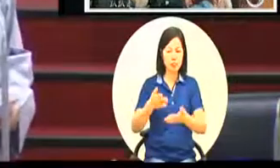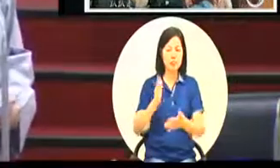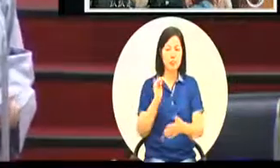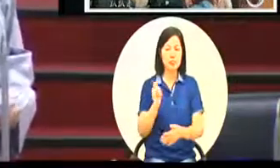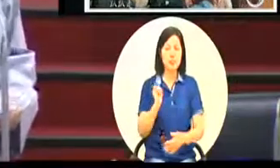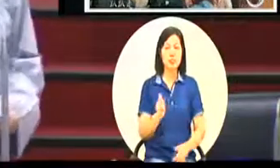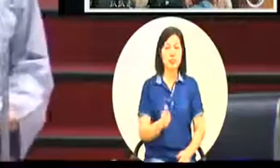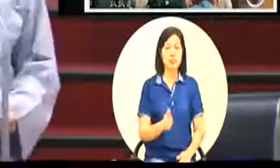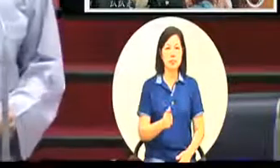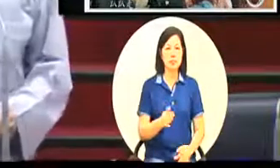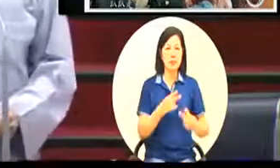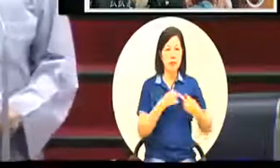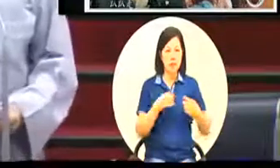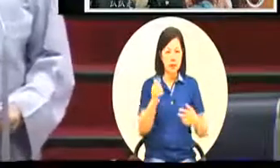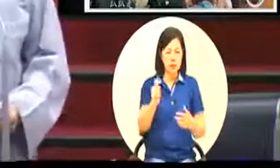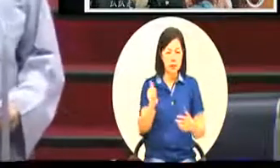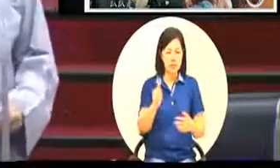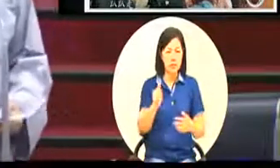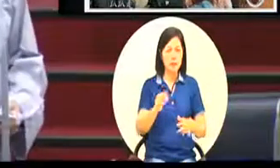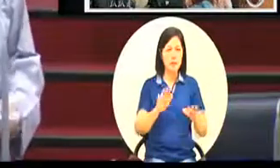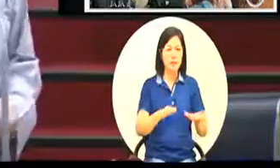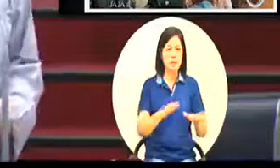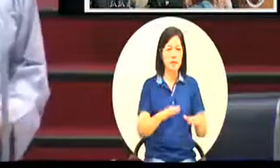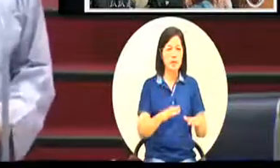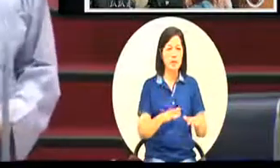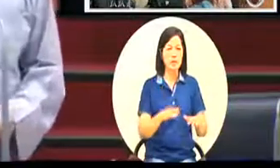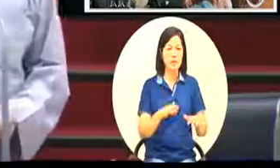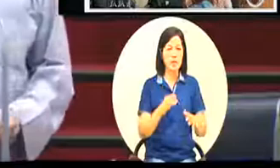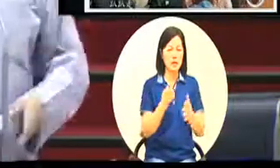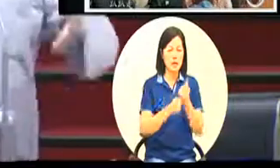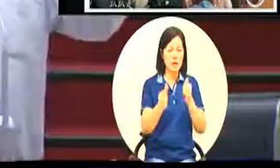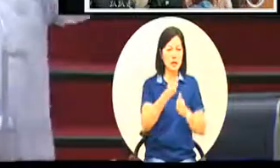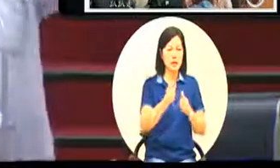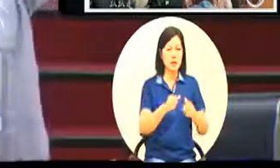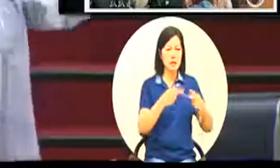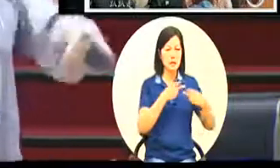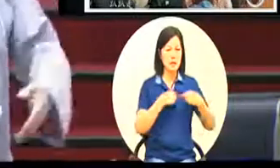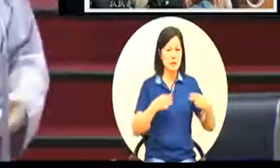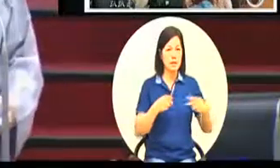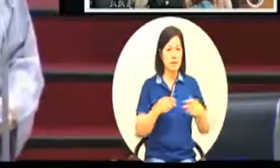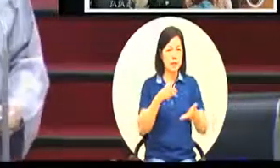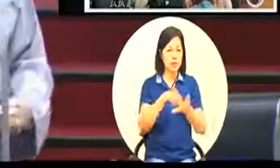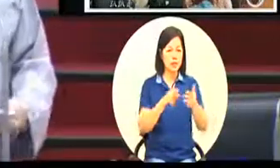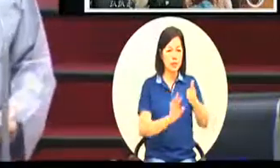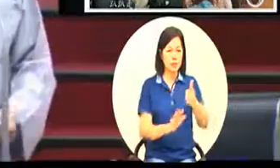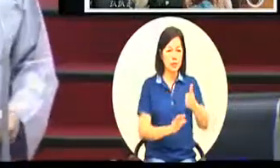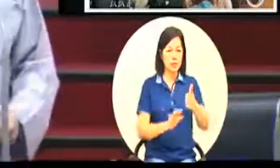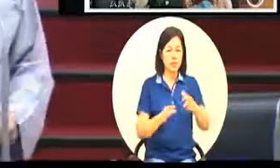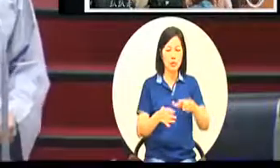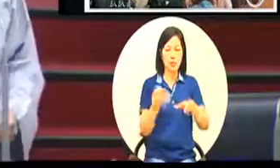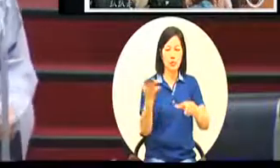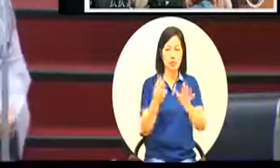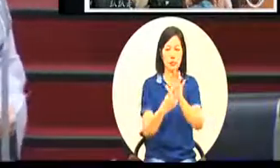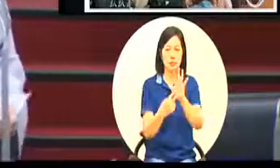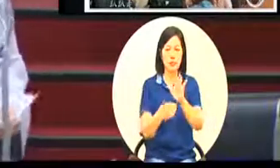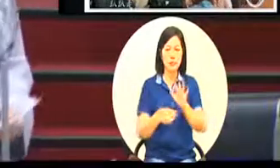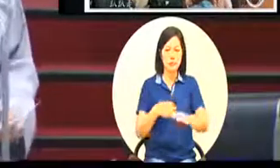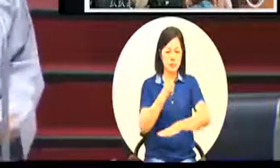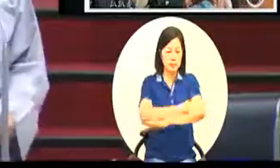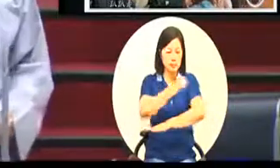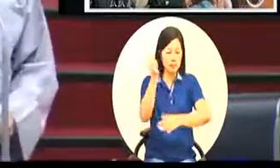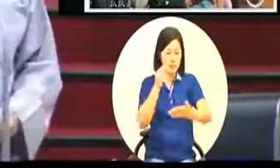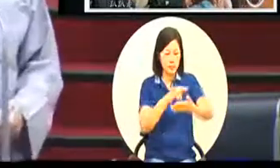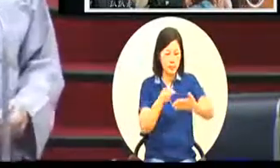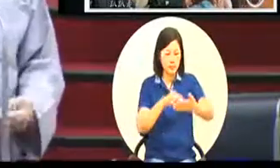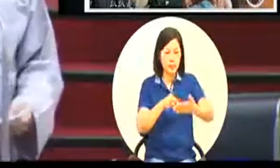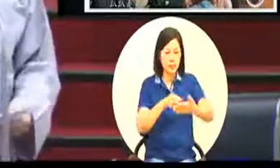芳，因后生即马做立委，蔡律师、蔡议员，蔡启芳会公堂公开安尼讲啊，卖得报纸报连天